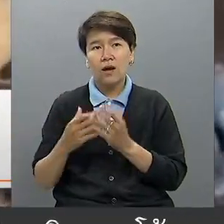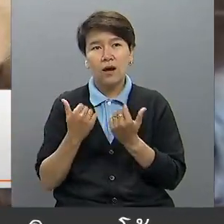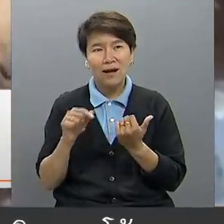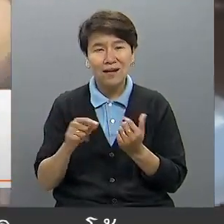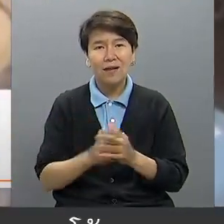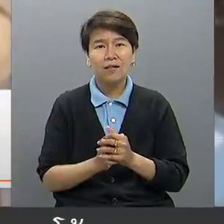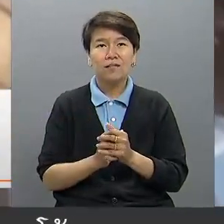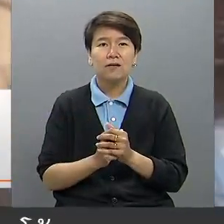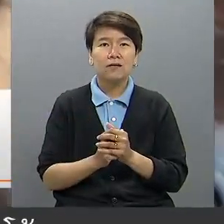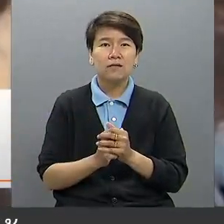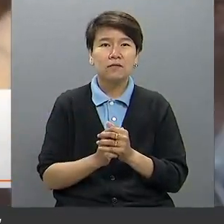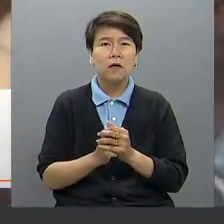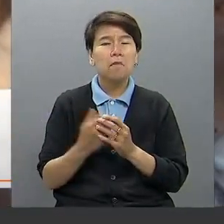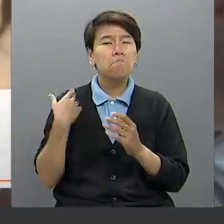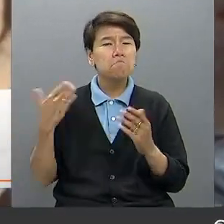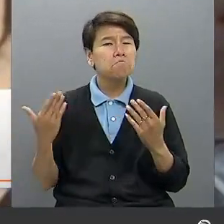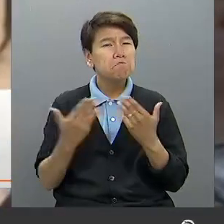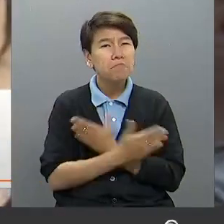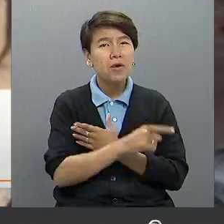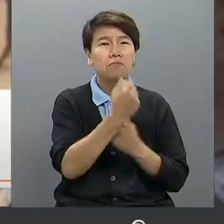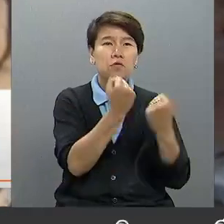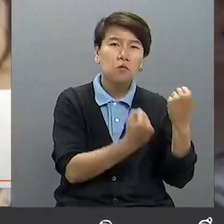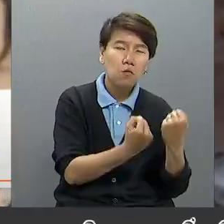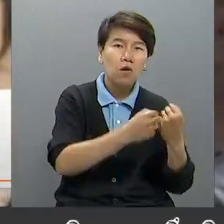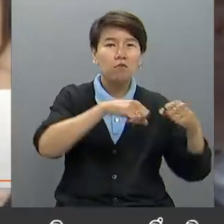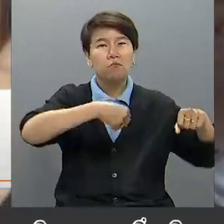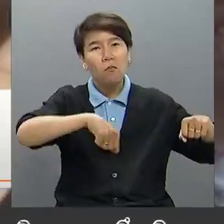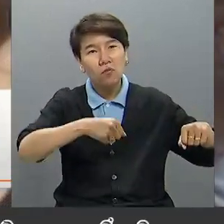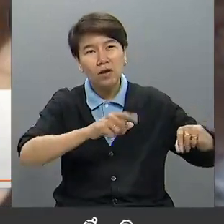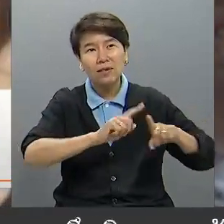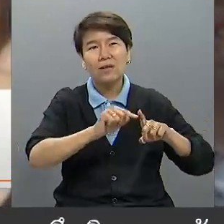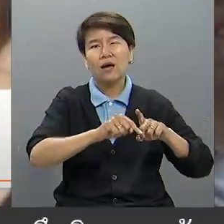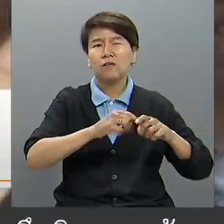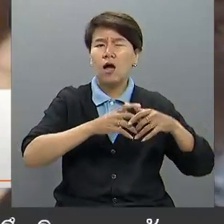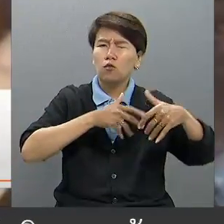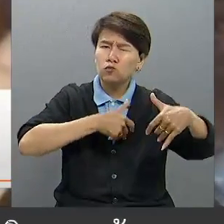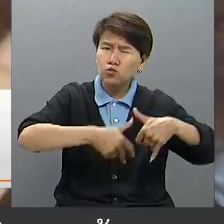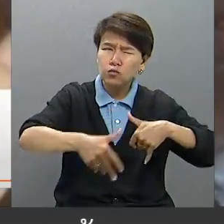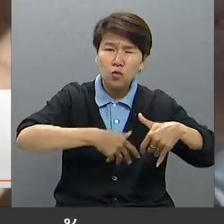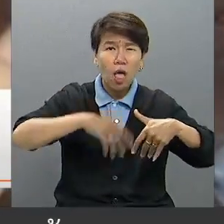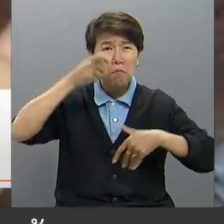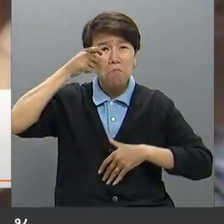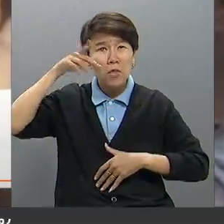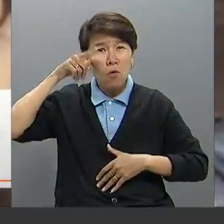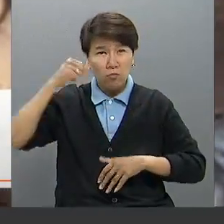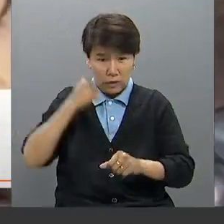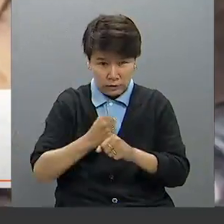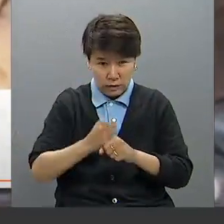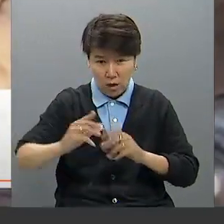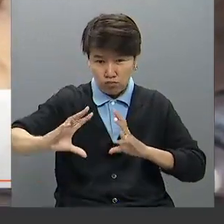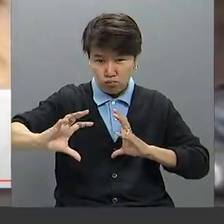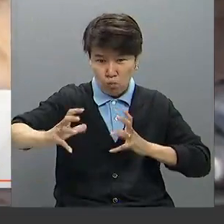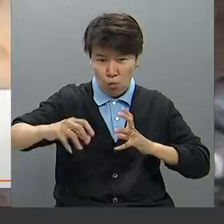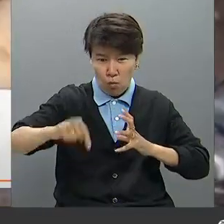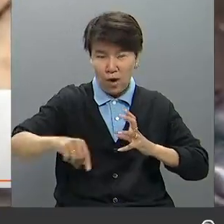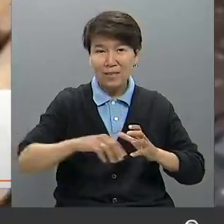ามียานพาหนะรุ่นใหม่ๆมาแทนที่แต่ว่าในพื้นที่ชนบทบางแห่งยังคงมีการผลิตและมีช่างฝีมือรับทำเกวียนอยู่นะ